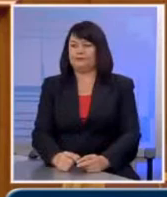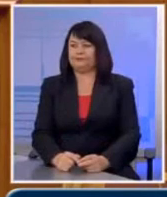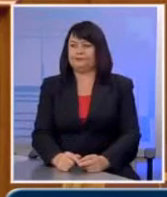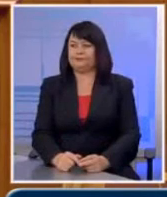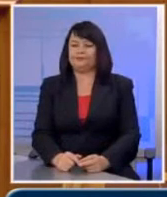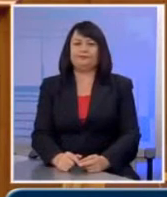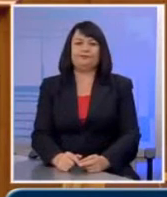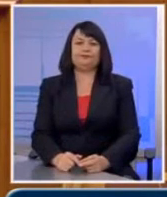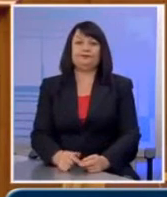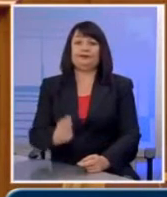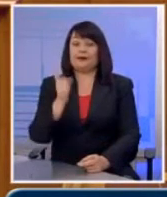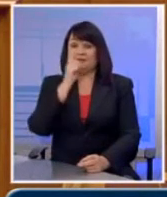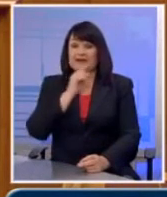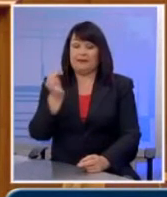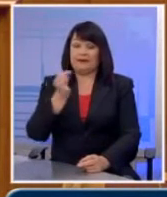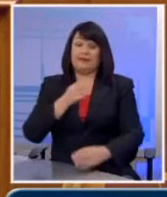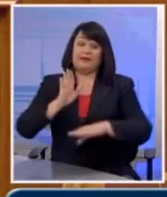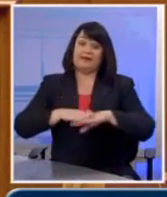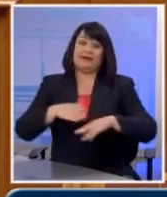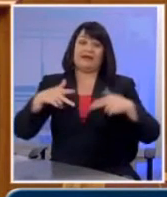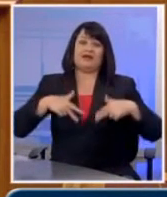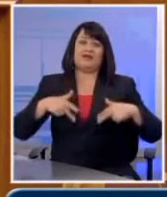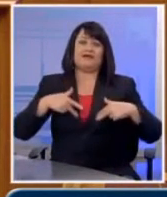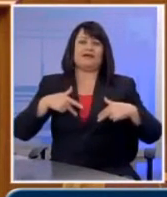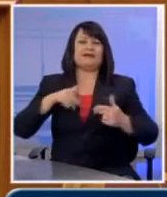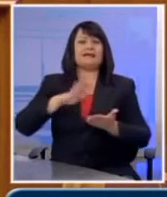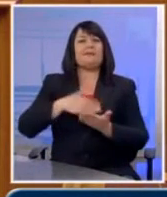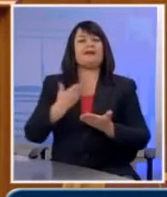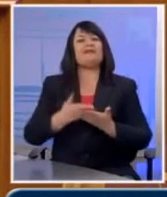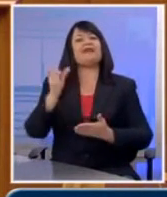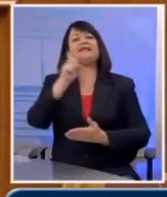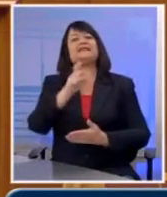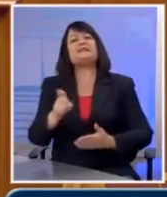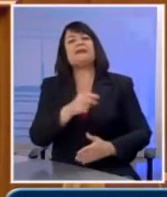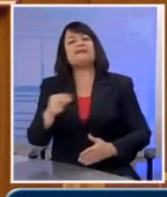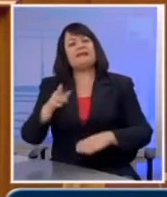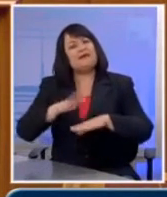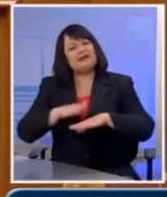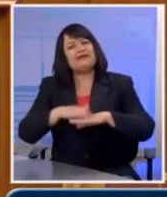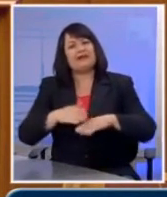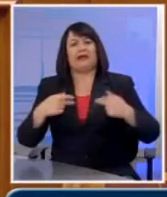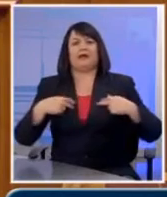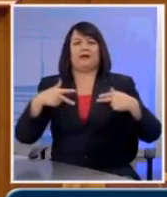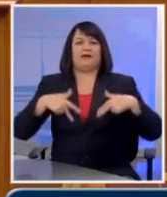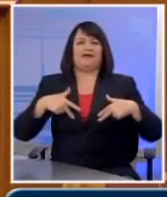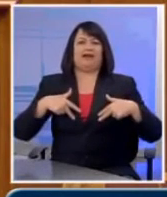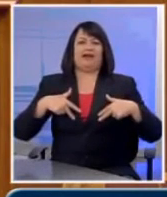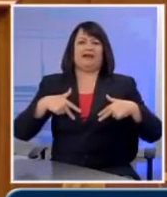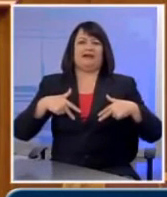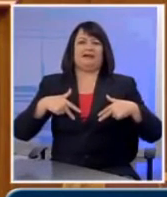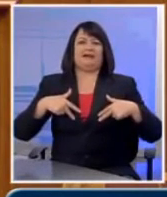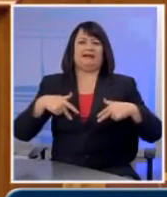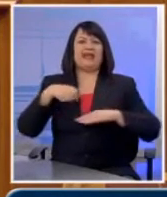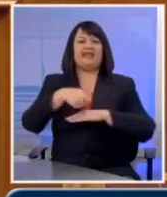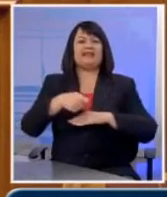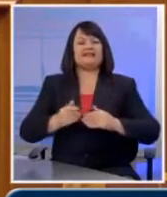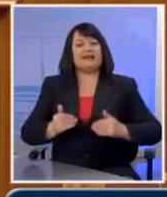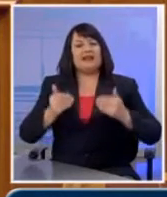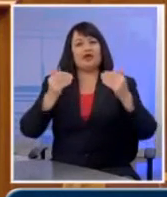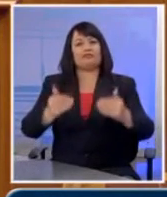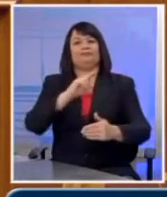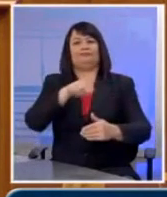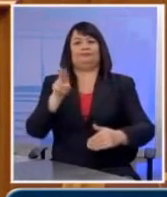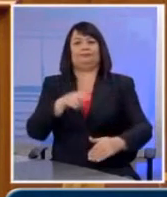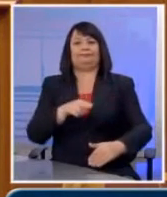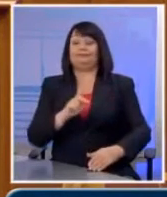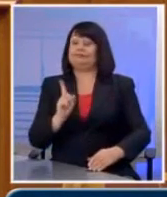Ανακριβώς υπόθηκε ότι φταίει η κυβέρνηση για τη μη μετάφραση της Siemens και την ματέωση της δίκης. Δεν είναι έτσι ακριβώς.